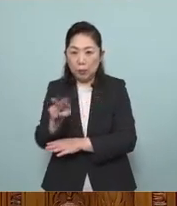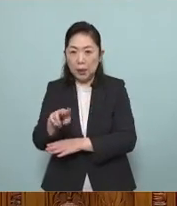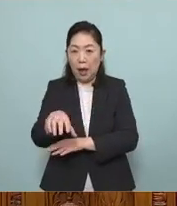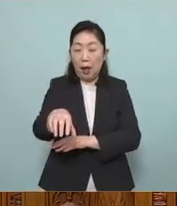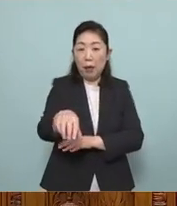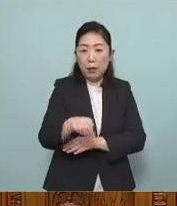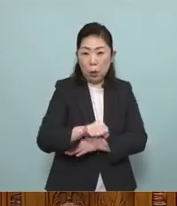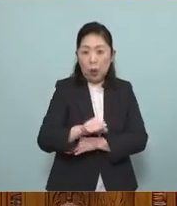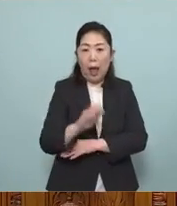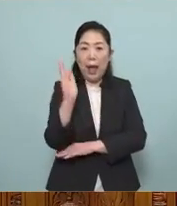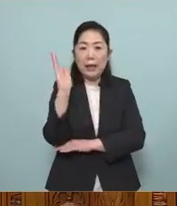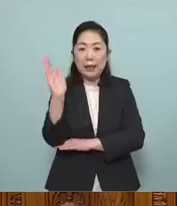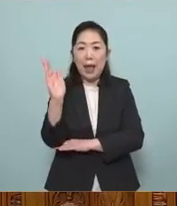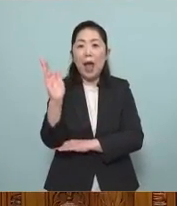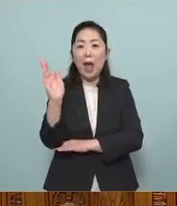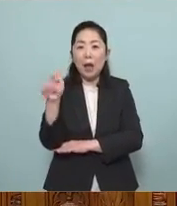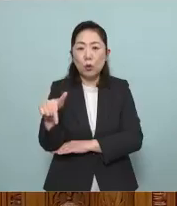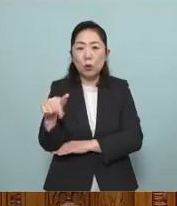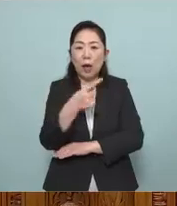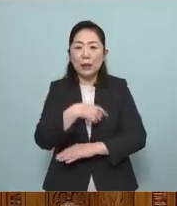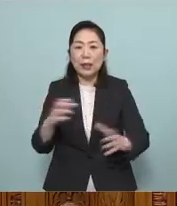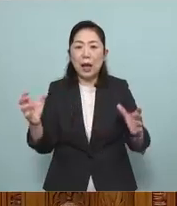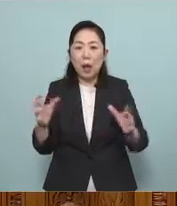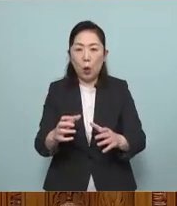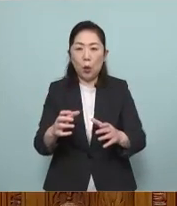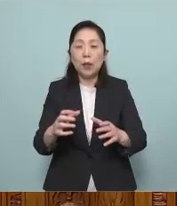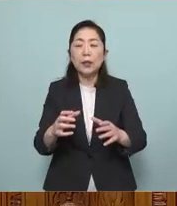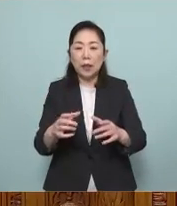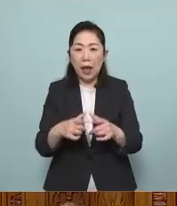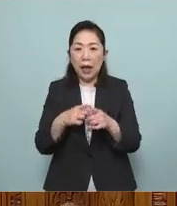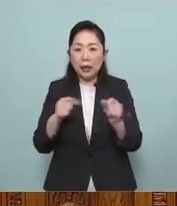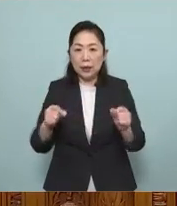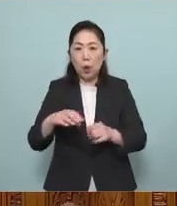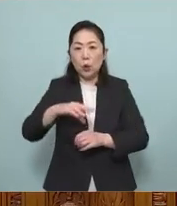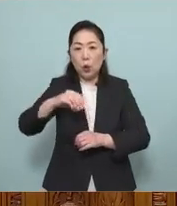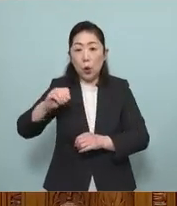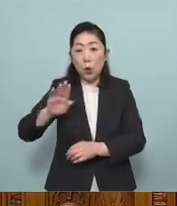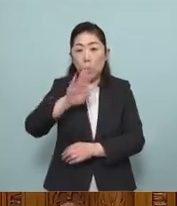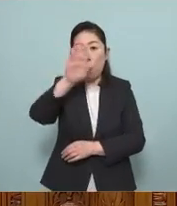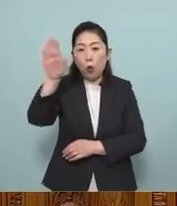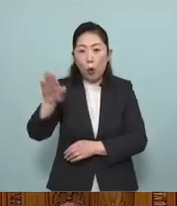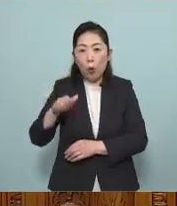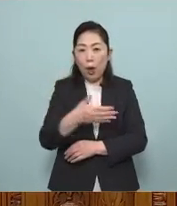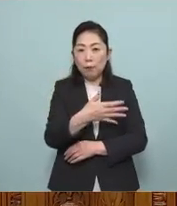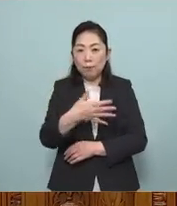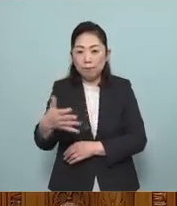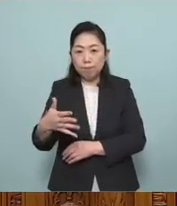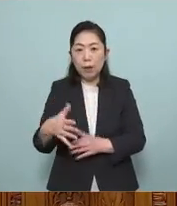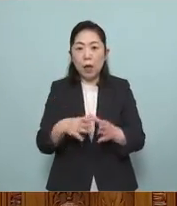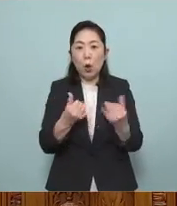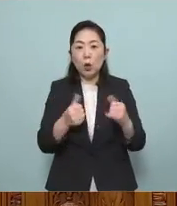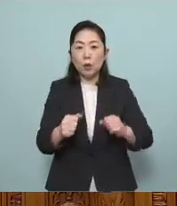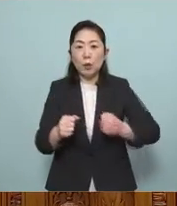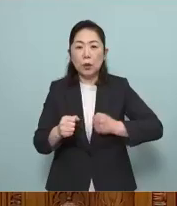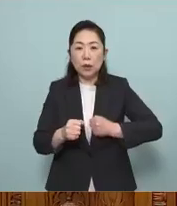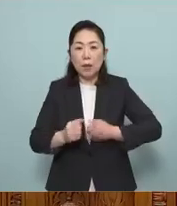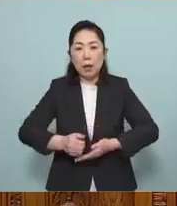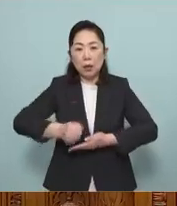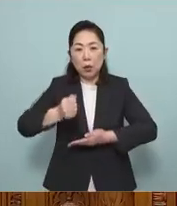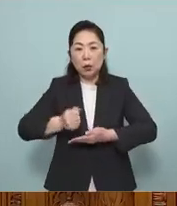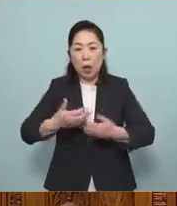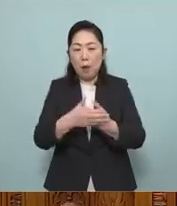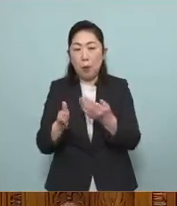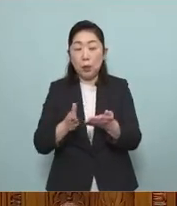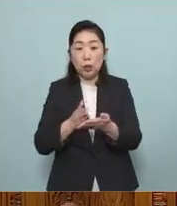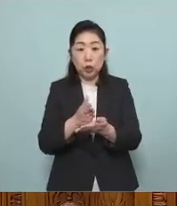く、政府一丸となって、我が国の領土、領海、領空、そして国民の生命と財産を守り抜いてい